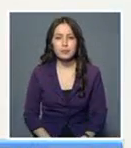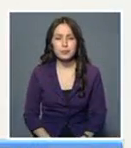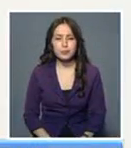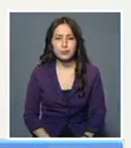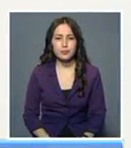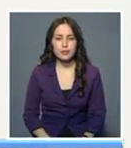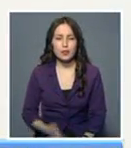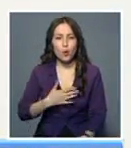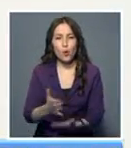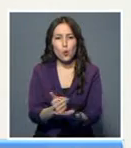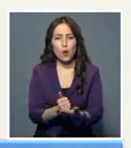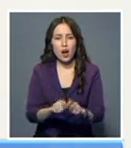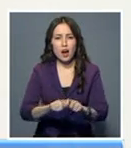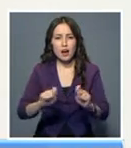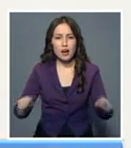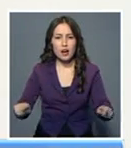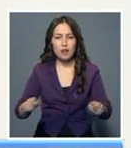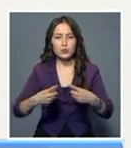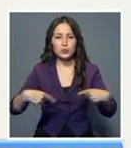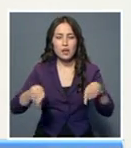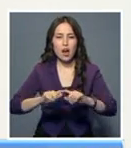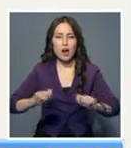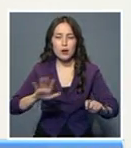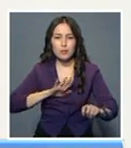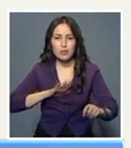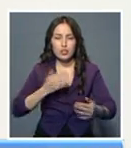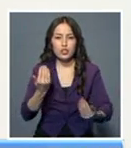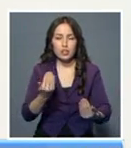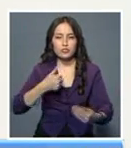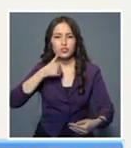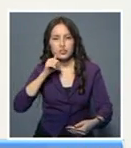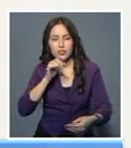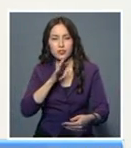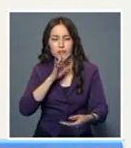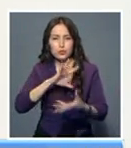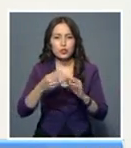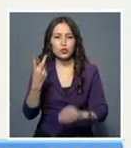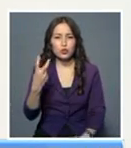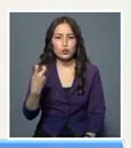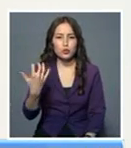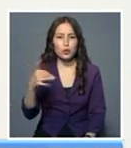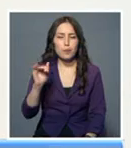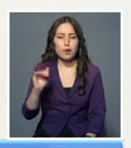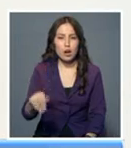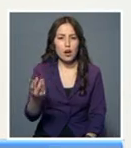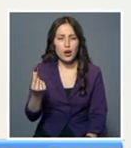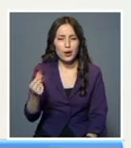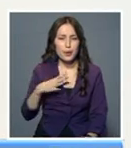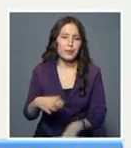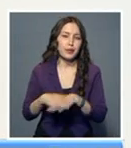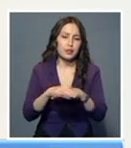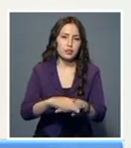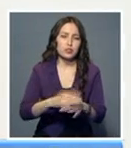Қор ашылды. Көмек беру қоры, сол қорға бүгінде кешелі бері 250 мыңға жақын қаражат түсті. Бұл